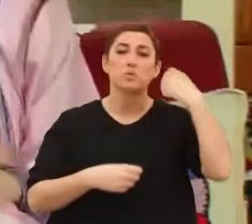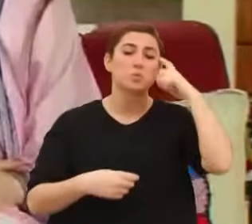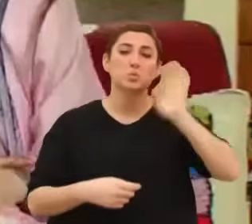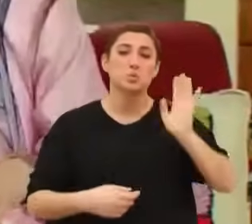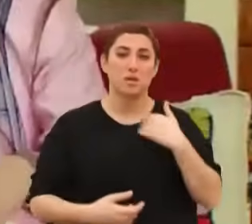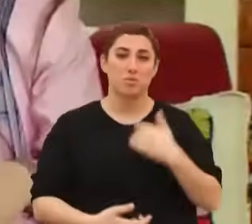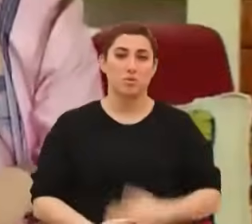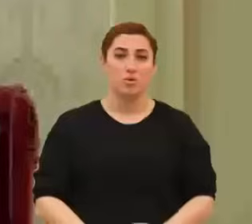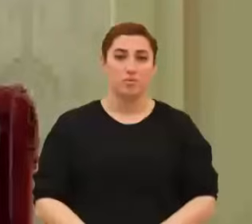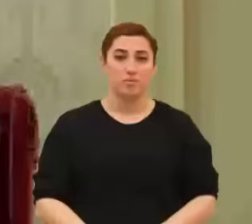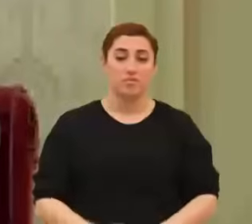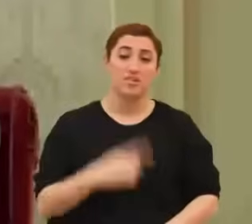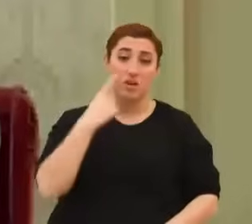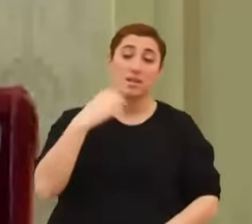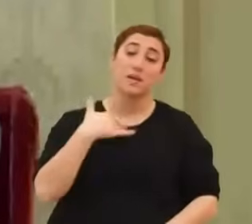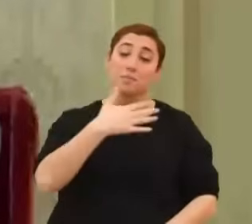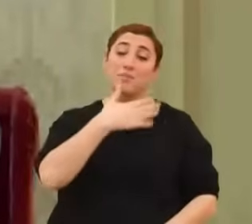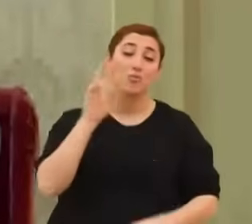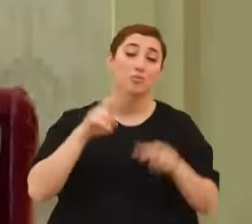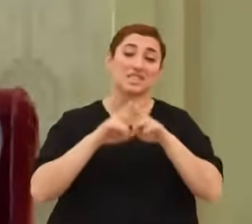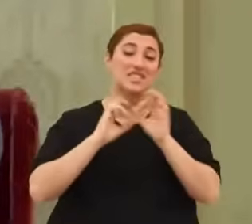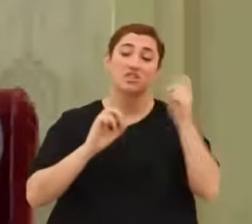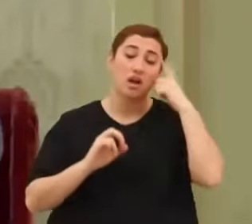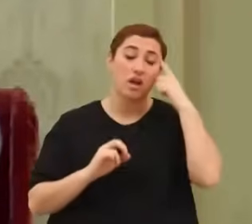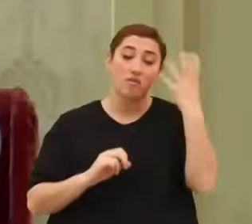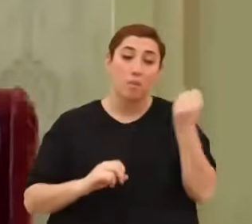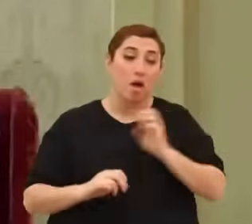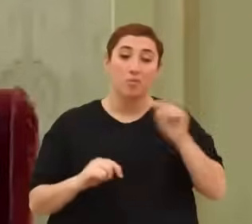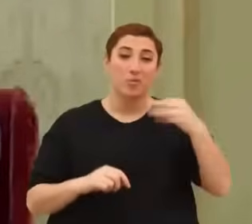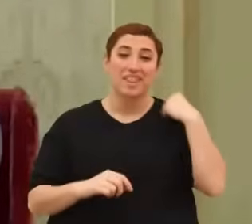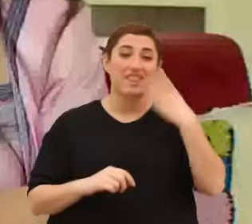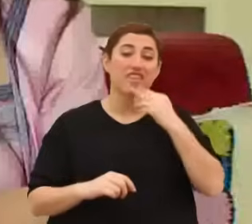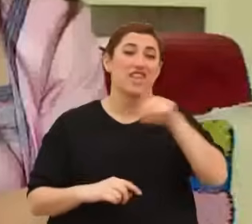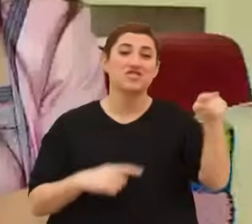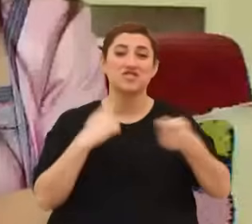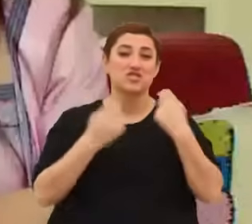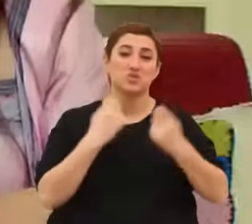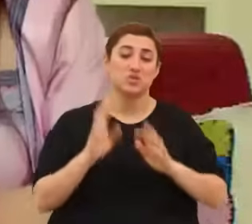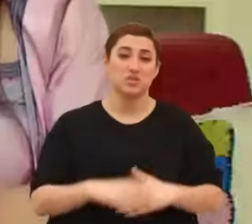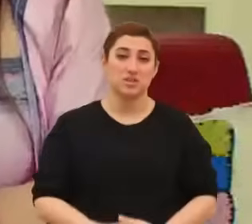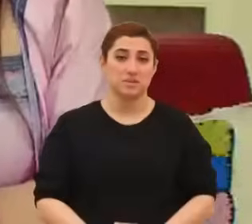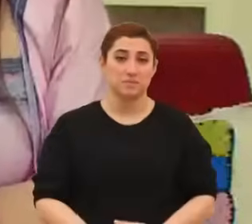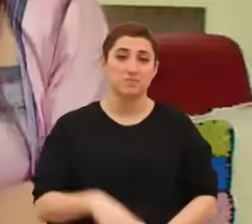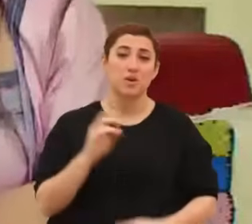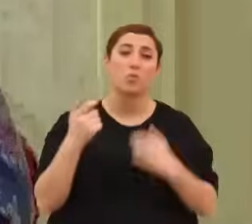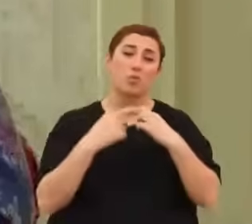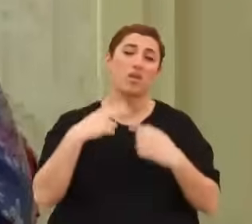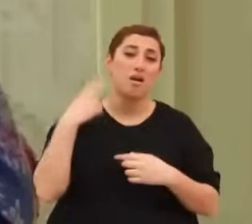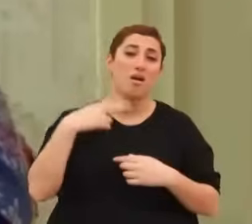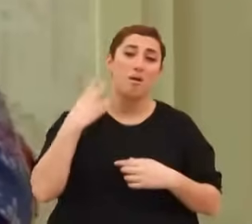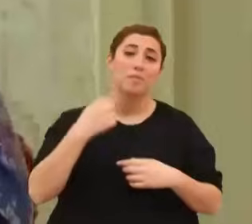artık. Vallahi bilmiyorum be Yıldızcığım. Hiç aklım ermiyor benim bu yeni gençlerin işine. Ay Rukiye